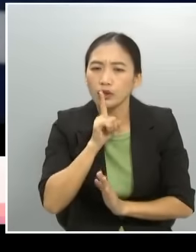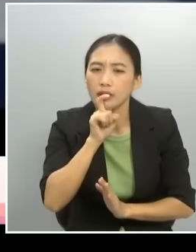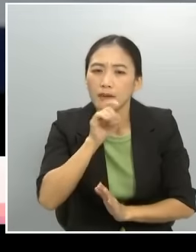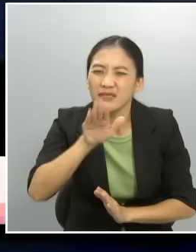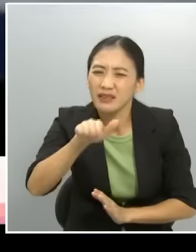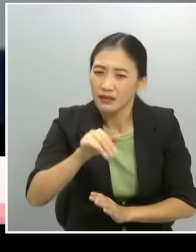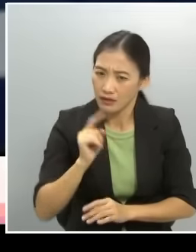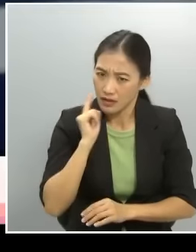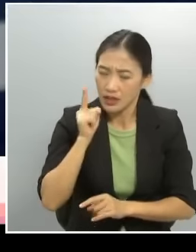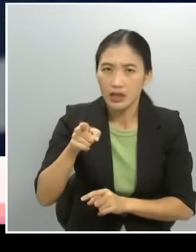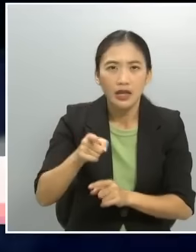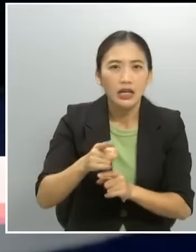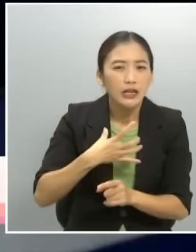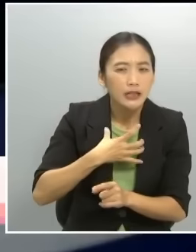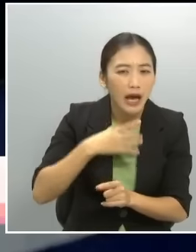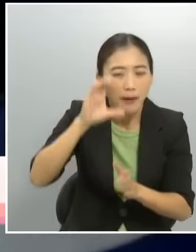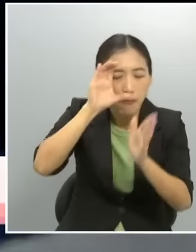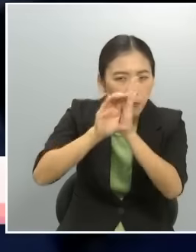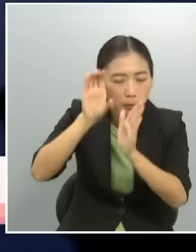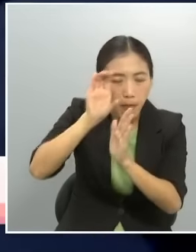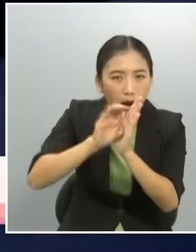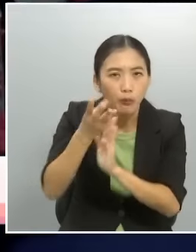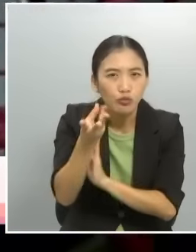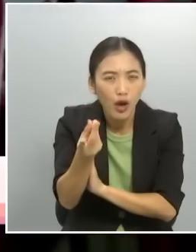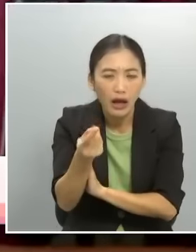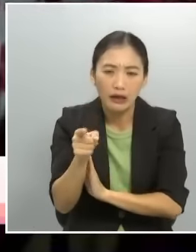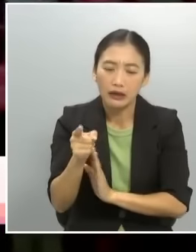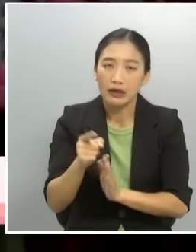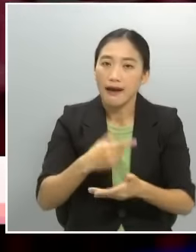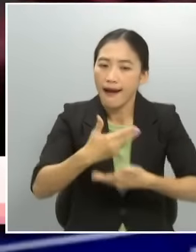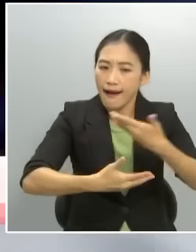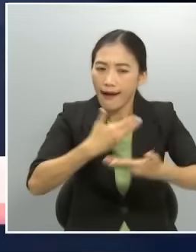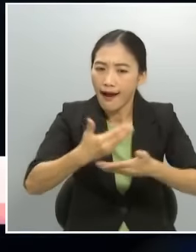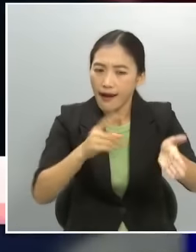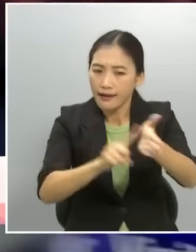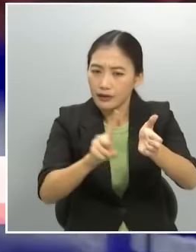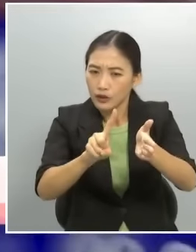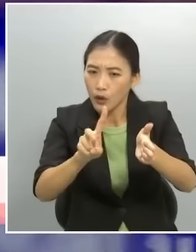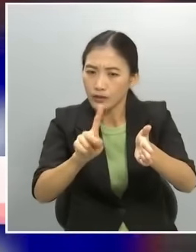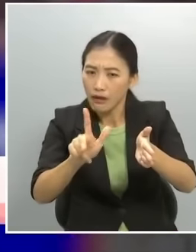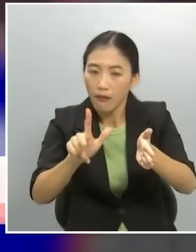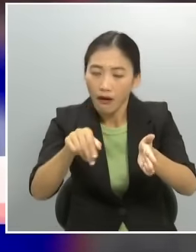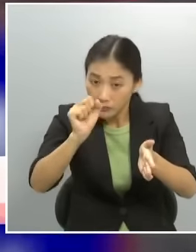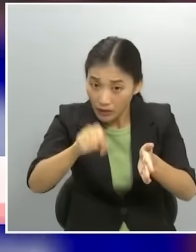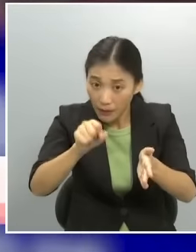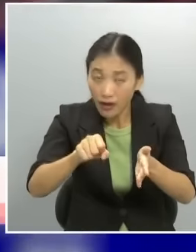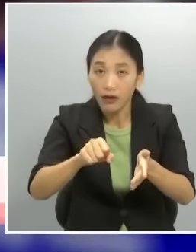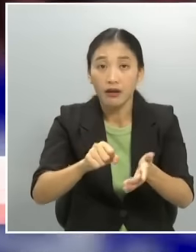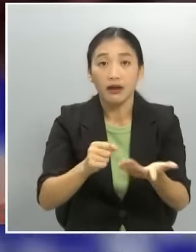ม้ใช่ไหมหรือว่ายังไงไม่รู้อ่ะเห็นว่าไปขาย3รอบจริงไหมพี่ ร ับ3รอบ มานะ จ ้างเท่าไหร่ครับติ๊ง